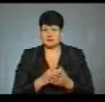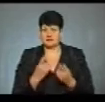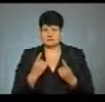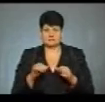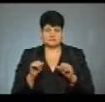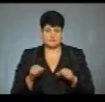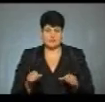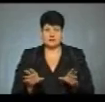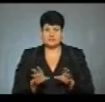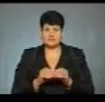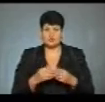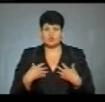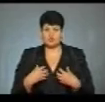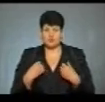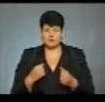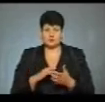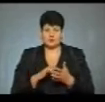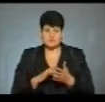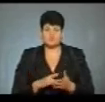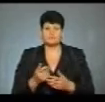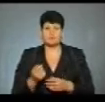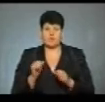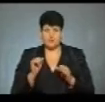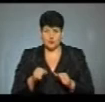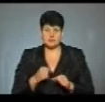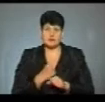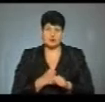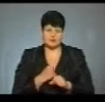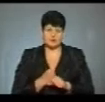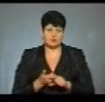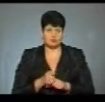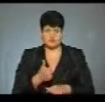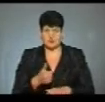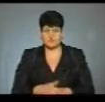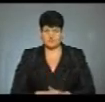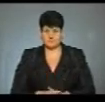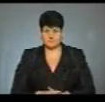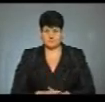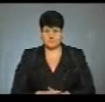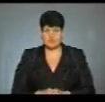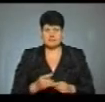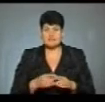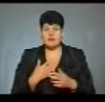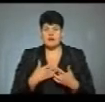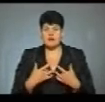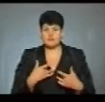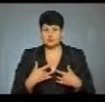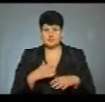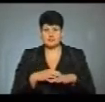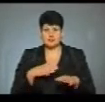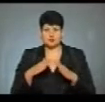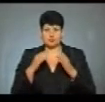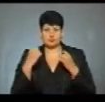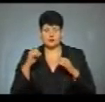потенціал і спільно з оздоровчим туризмом, медичним туризмом можна працювати дуже гарно. Це актова зала Українського дому «Перемога».